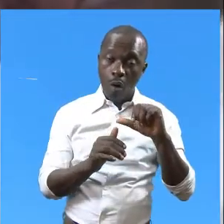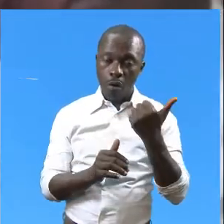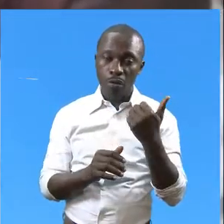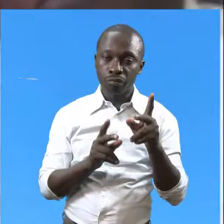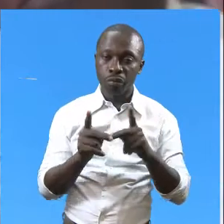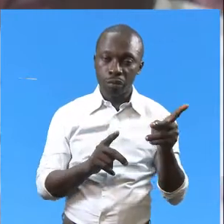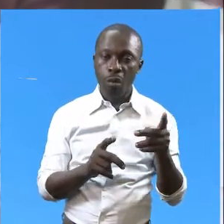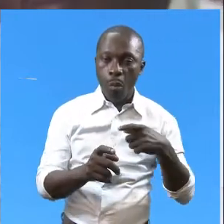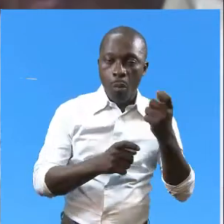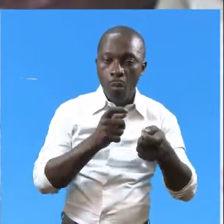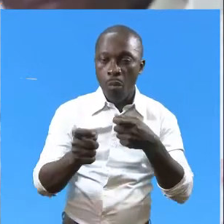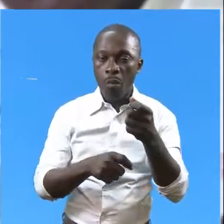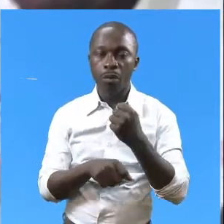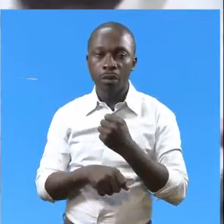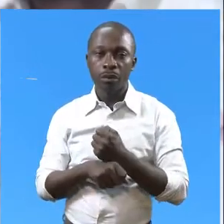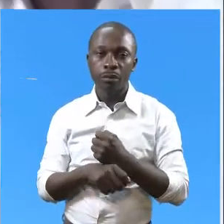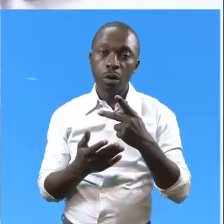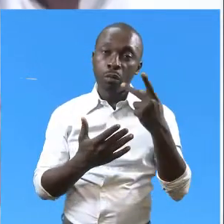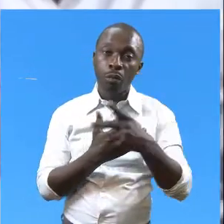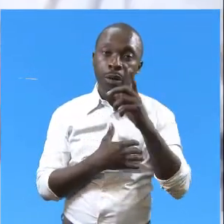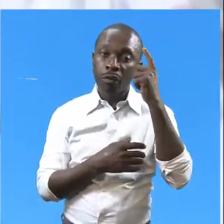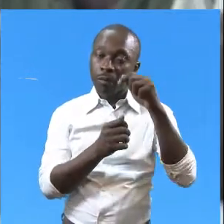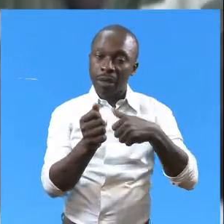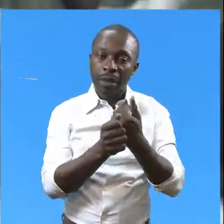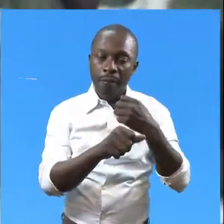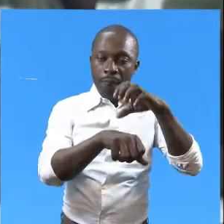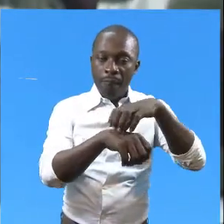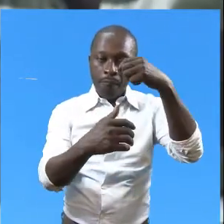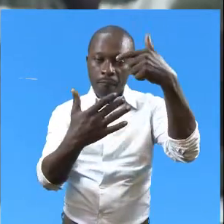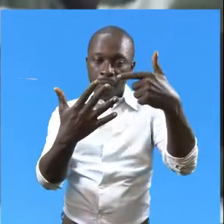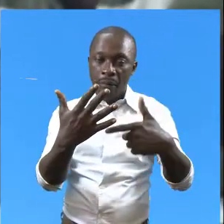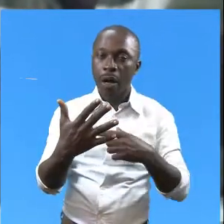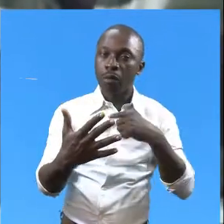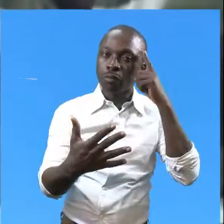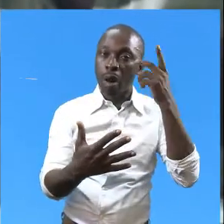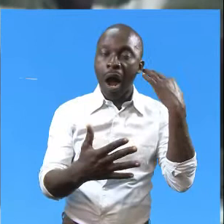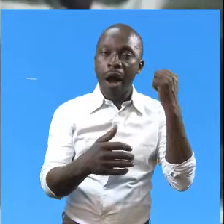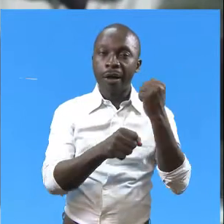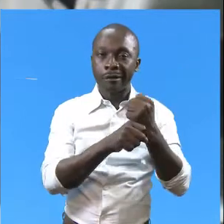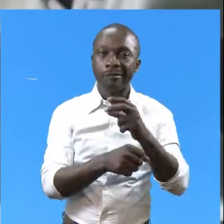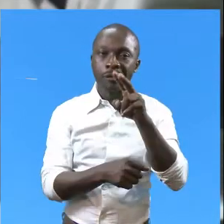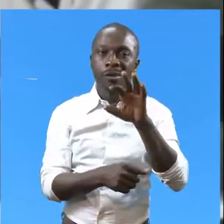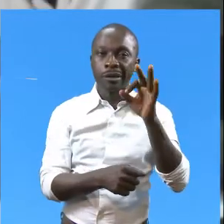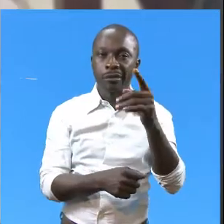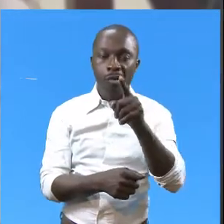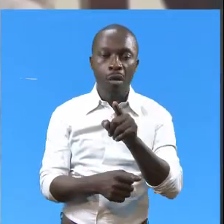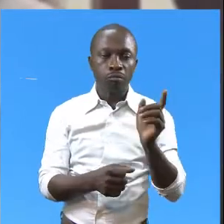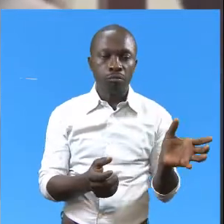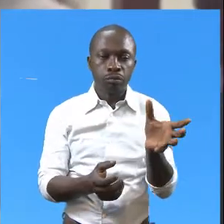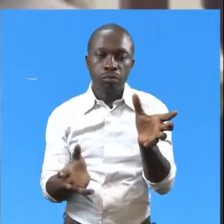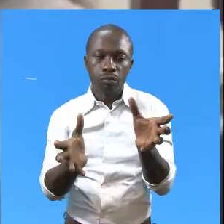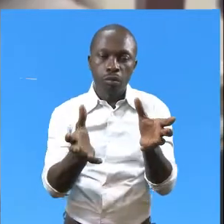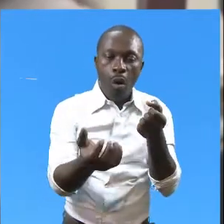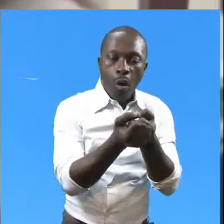programme économique, financier, social, culturel du gouvernement le 29 novembre 2019 pour l'exercice 2020 devant